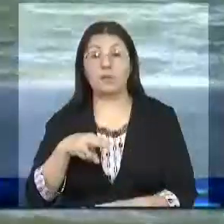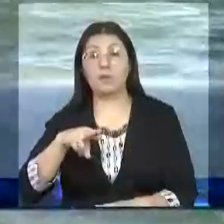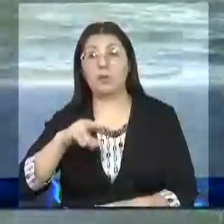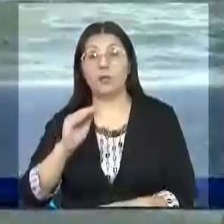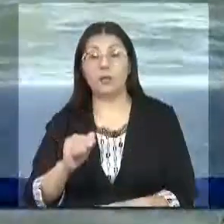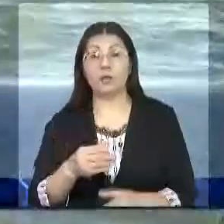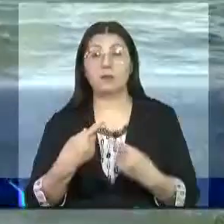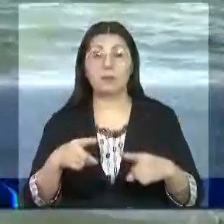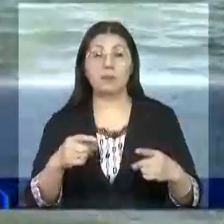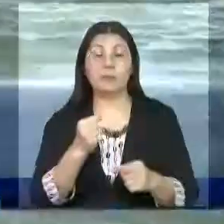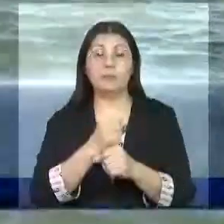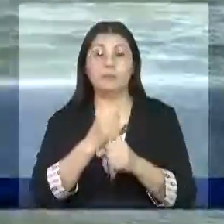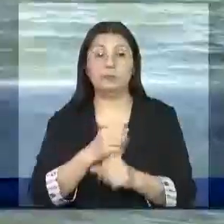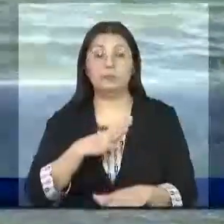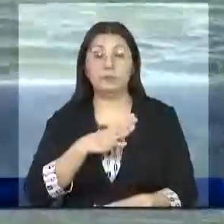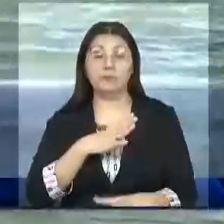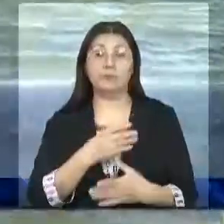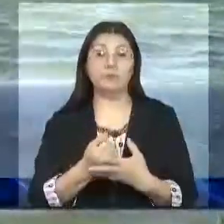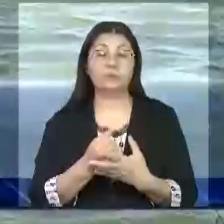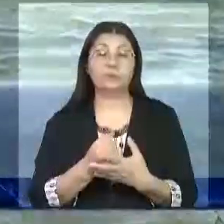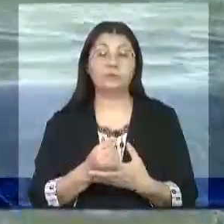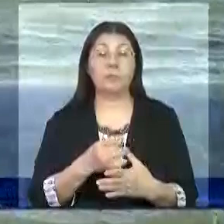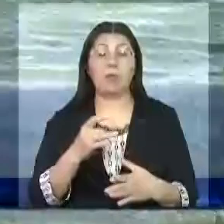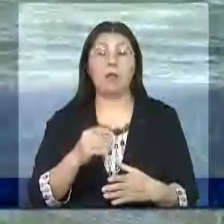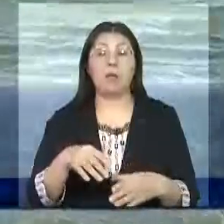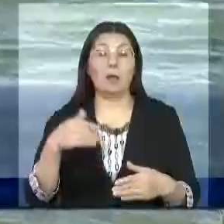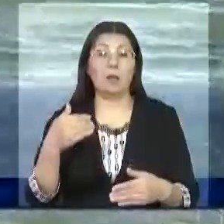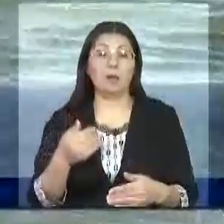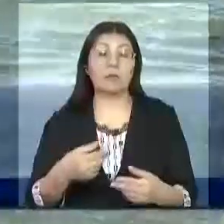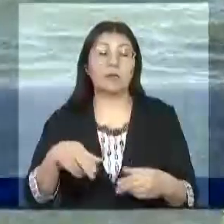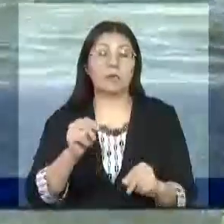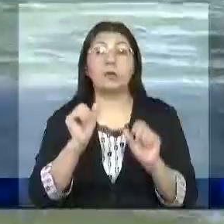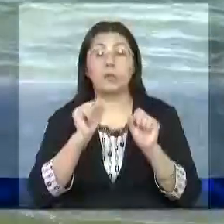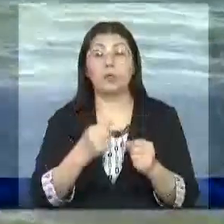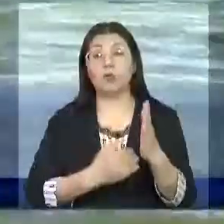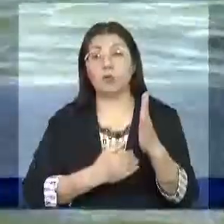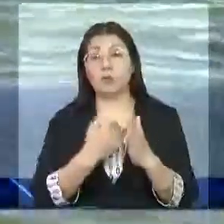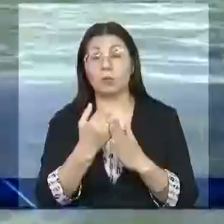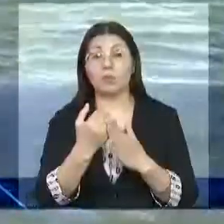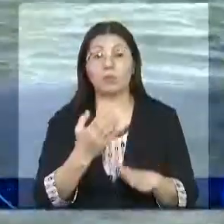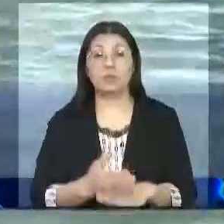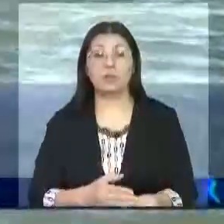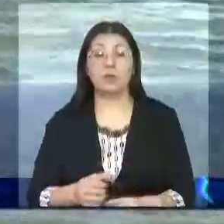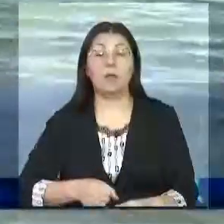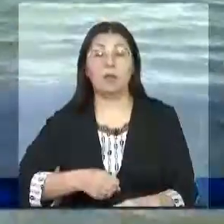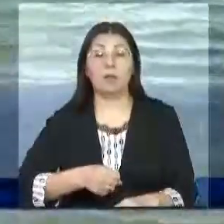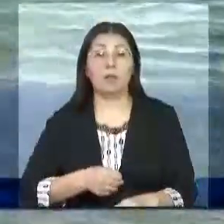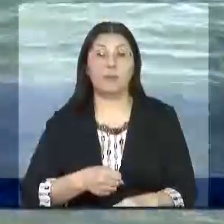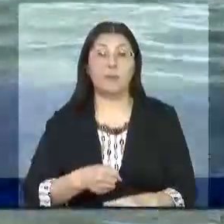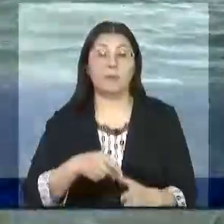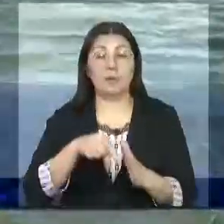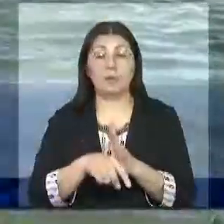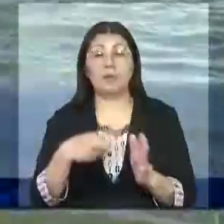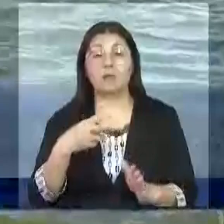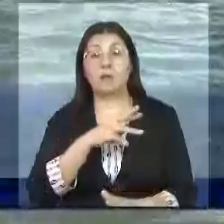мусора и посторонних предметов. Также была сделана разметка в реках пределов, куда можно заплывать. Устанавливаются буйки. Для взрослых предел глубины 2